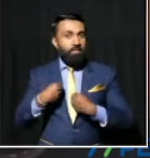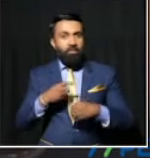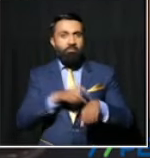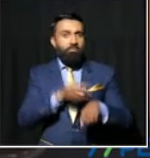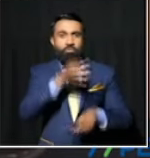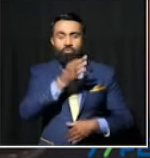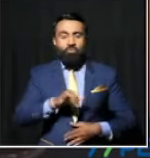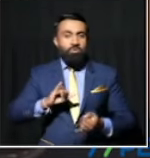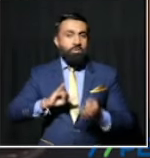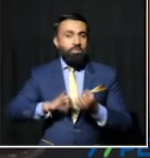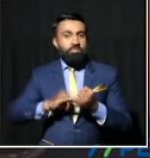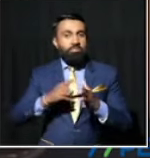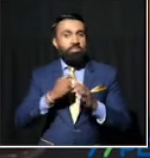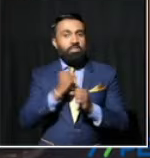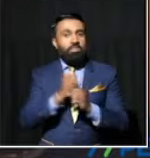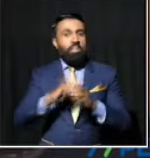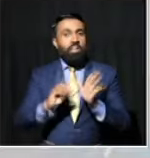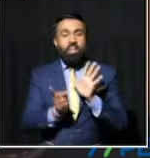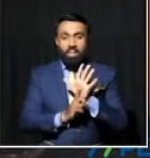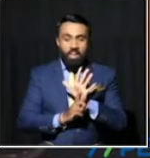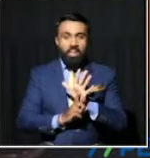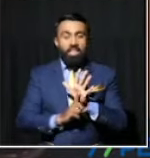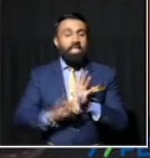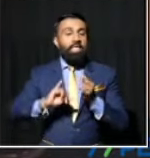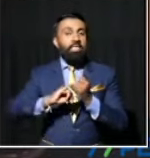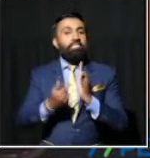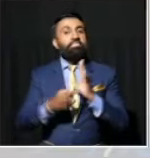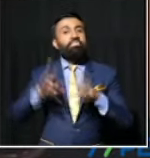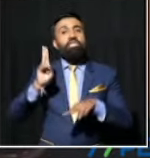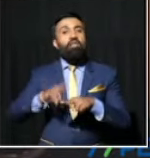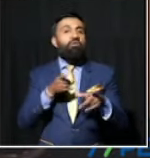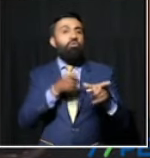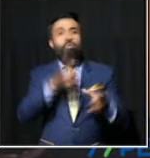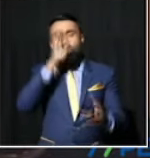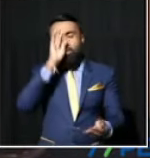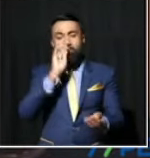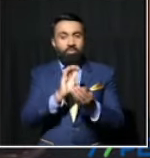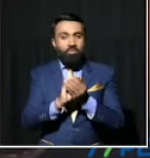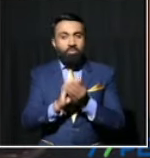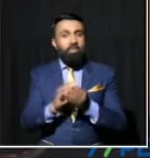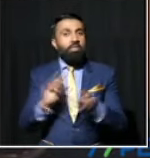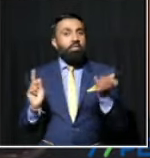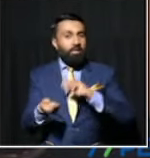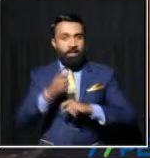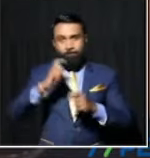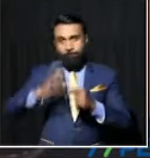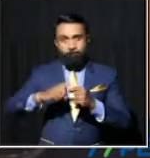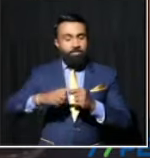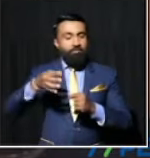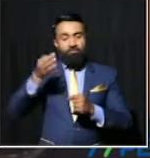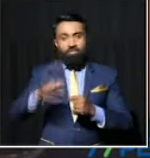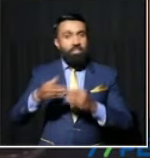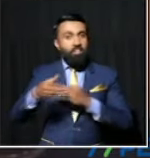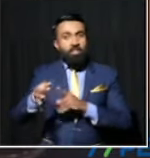සාගල්ලට වාහන අතරපා STF ගාඩ් දාගෙන යද්දි මට කොහෙද තියලා තියෙන ආරක්ෂාව? දැන් මේ ක්‍රිකට් එකේ ප්‍රශ්නේ ඉවරුනේ නැත්නම් ඊළඟ